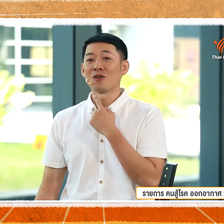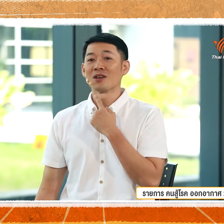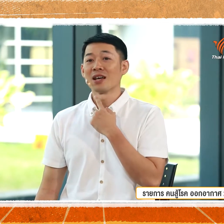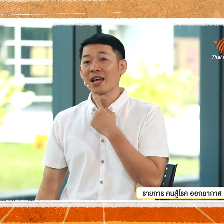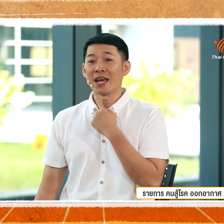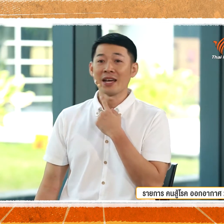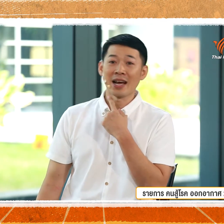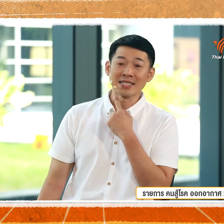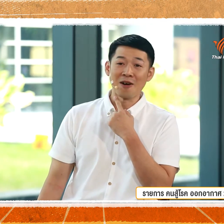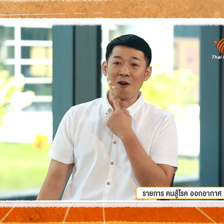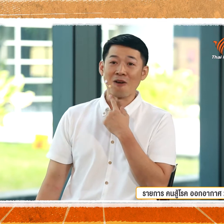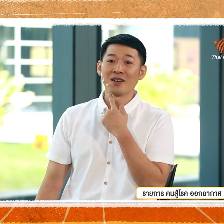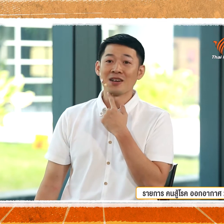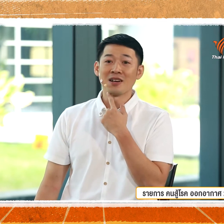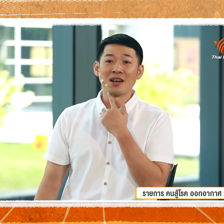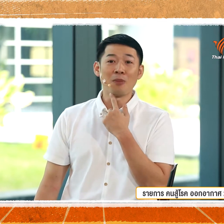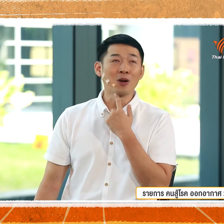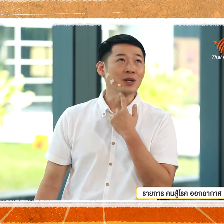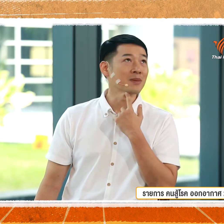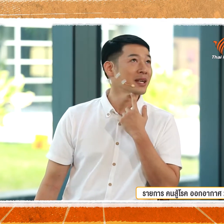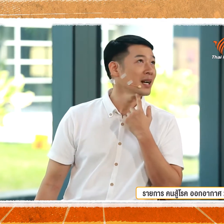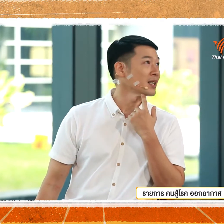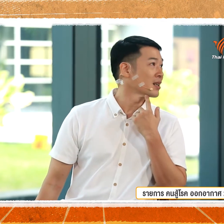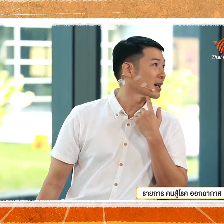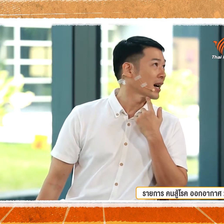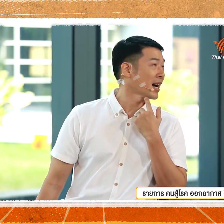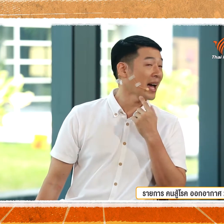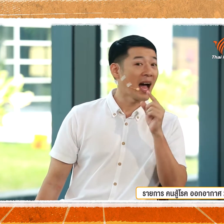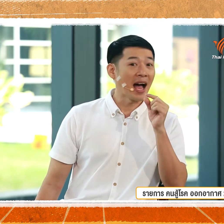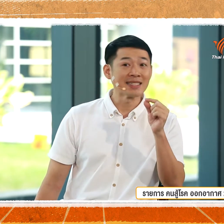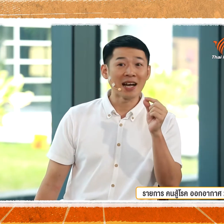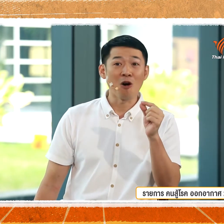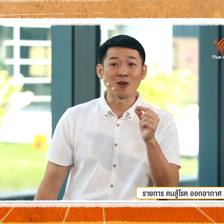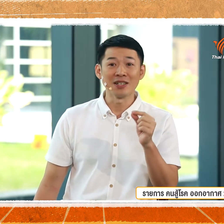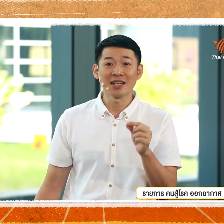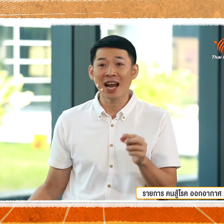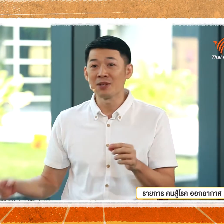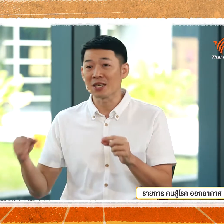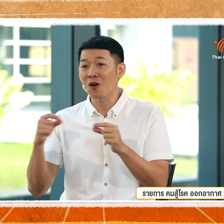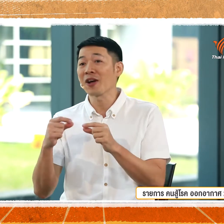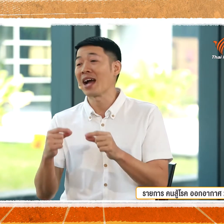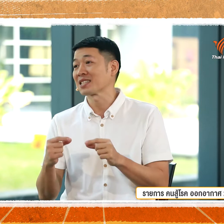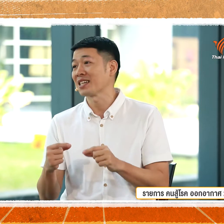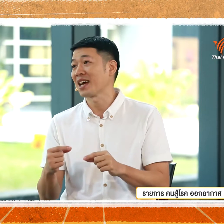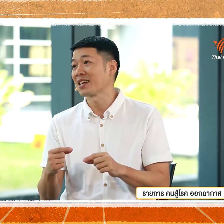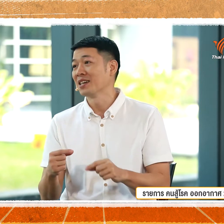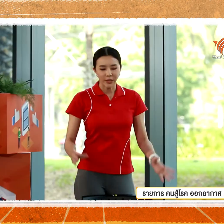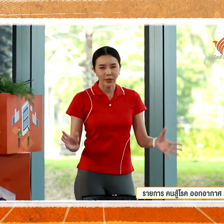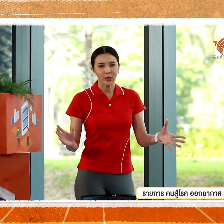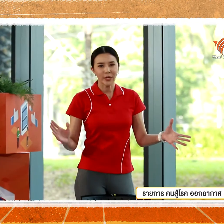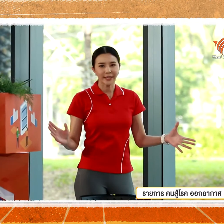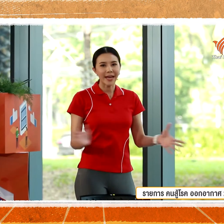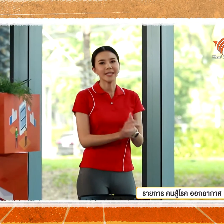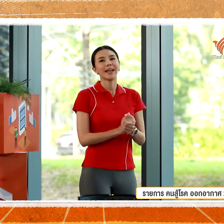าเอนหายใจออกแล้วพอลมหายใจใบหน้าเนี่ยค้างท่าหายใจเข้าออกต่อเนื่องกล้ามเนื้อจะค่อยๆคลายจากชั้นใน ต